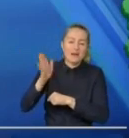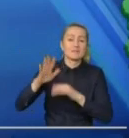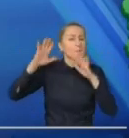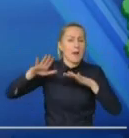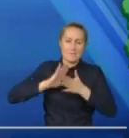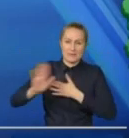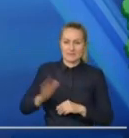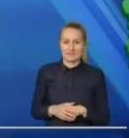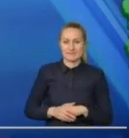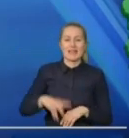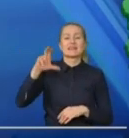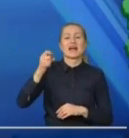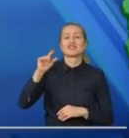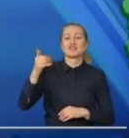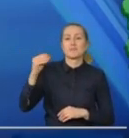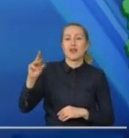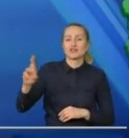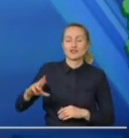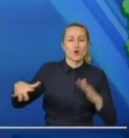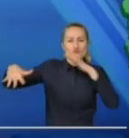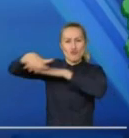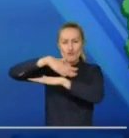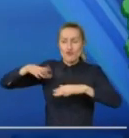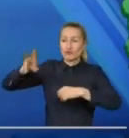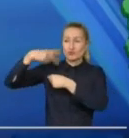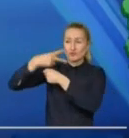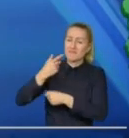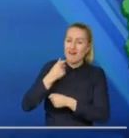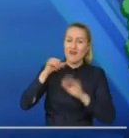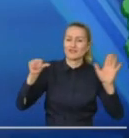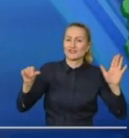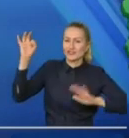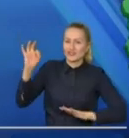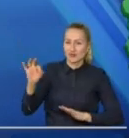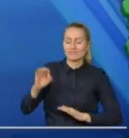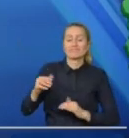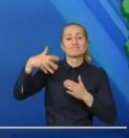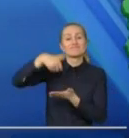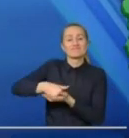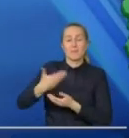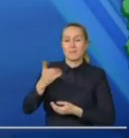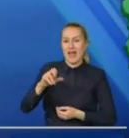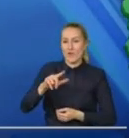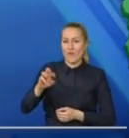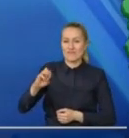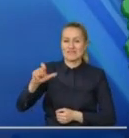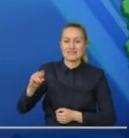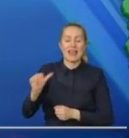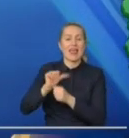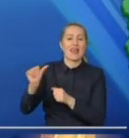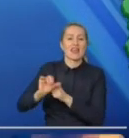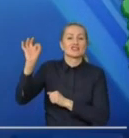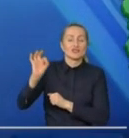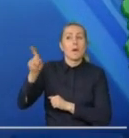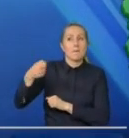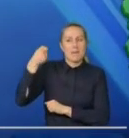opadów. Kazimierz, mocno pochmurny, mało przejaśnień i 6 stopni. A w Michałowicach cieplej, 11 stopni, przydadzą się tutaj